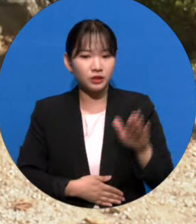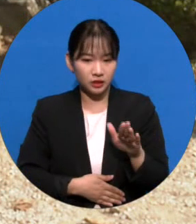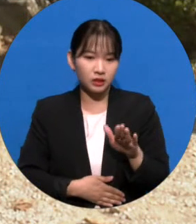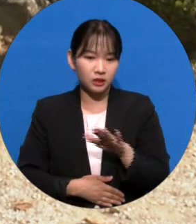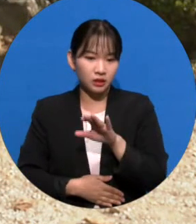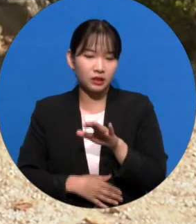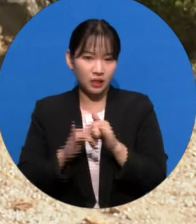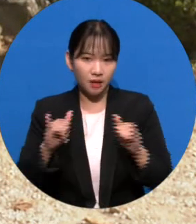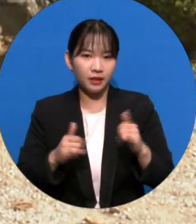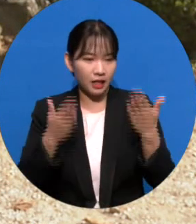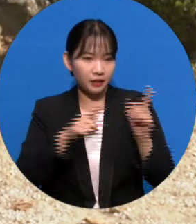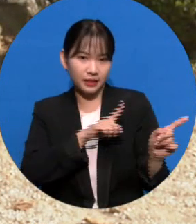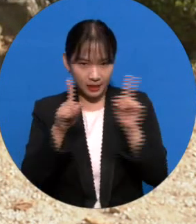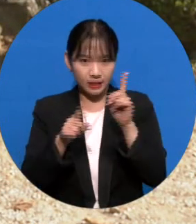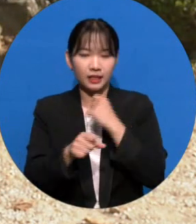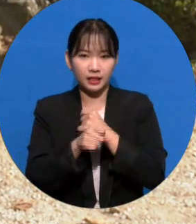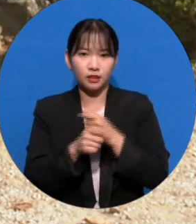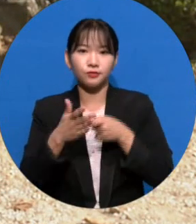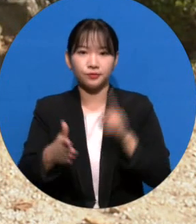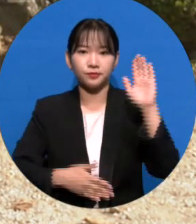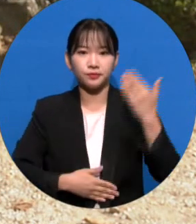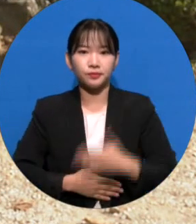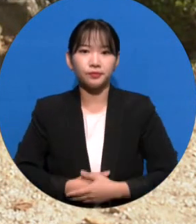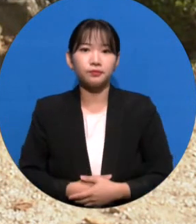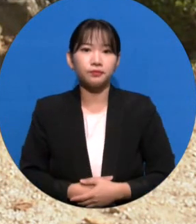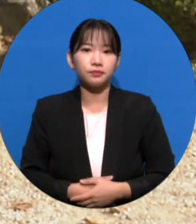투표를 좀 살이 자 라고 나서게 됐습니다